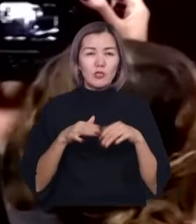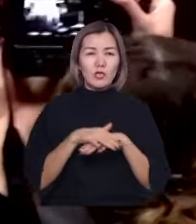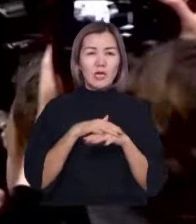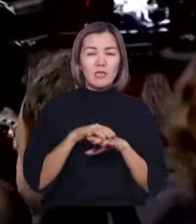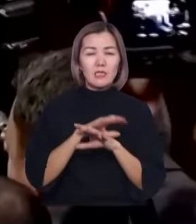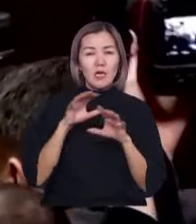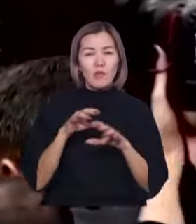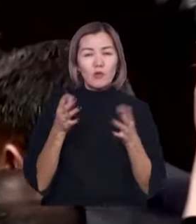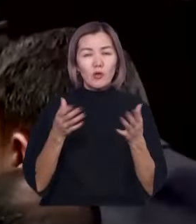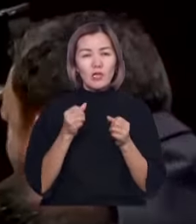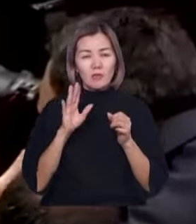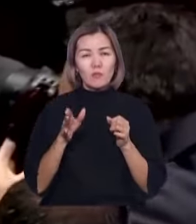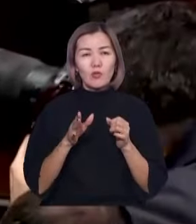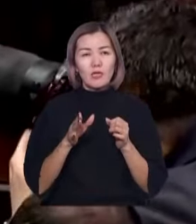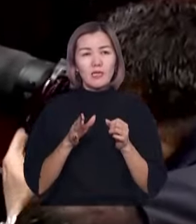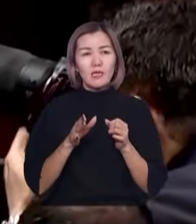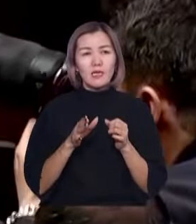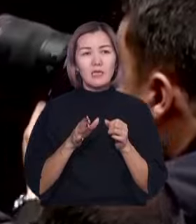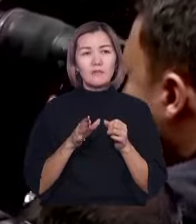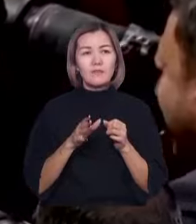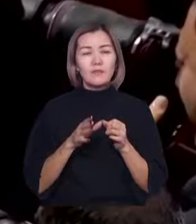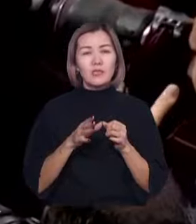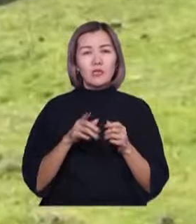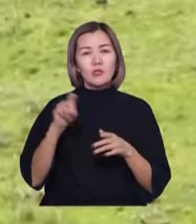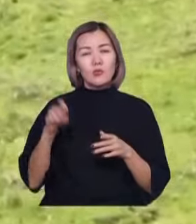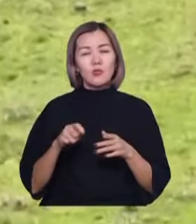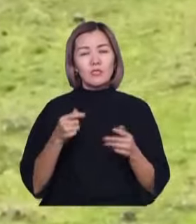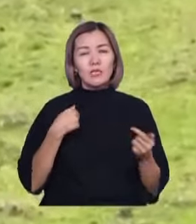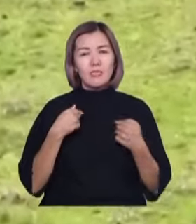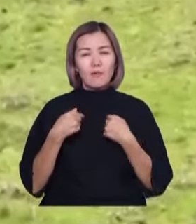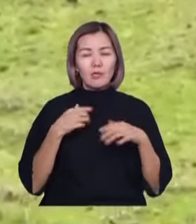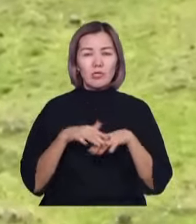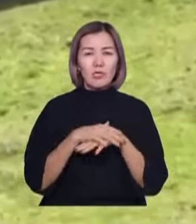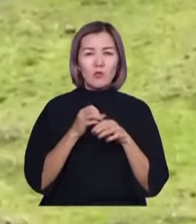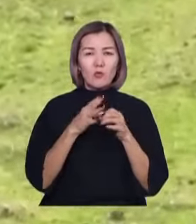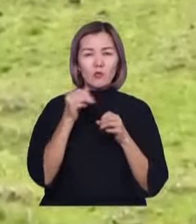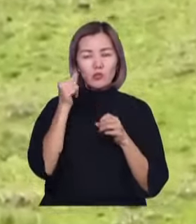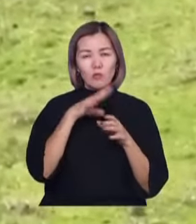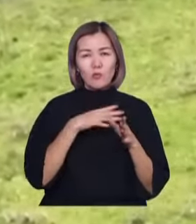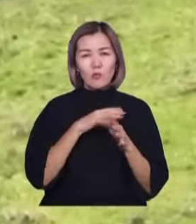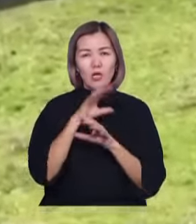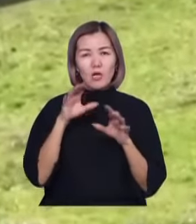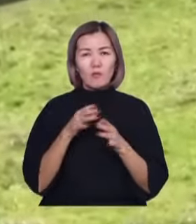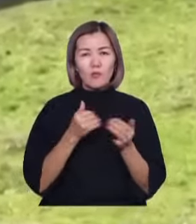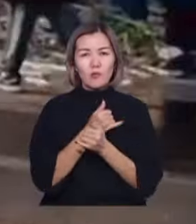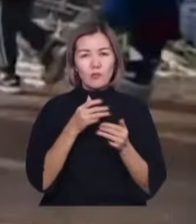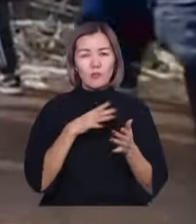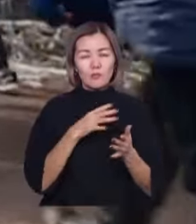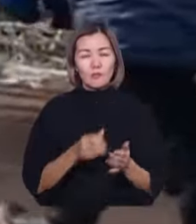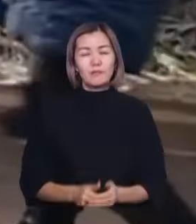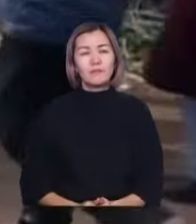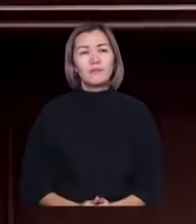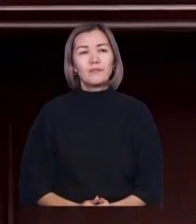астына алмақ. Ердоған Анадолы жері соғыстан жапа шеккен халықтарға 13 жылдан астам уақыттан бері пана болып келеді